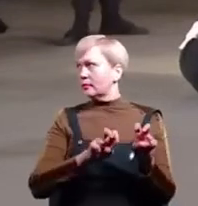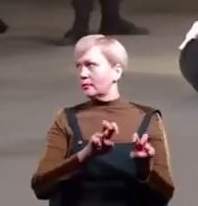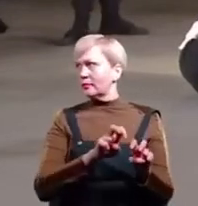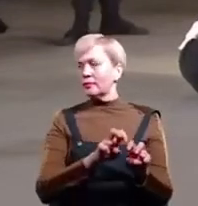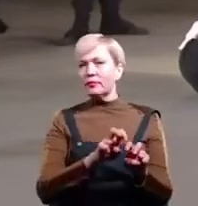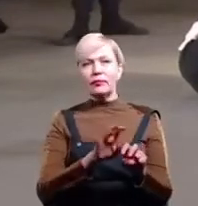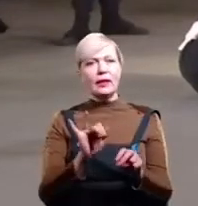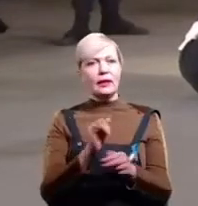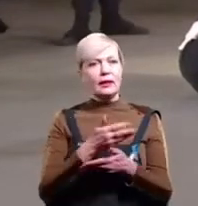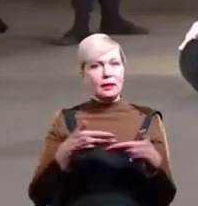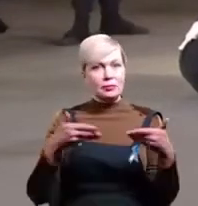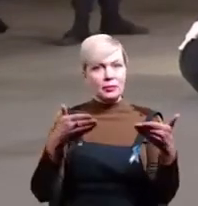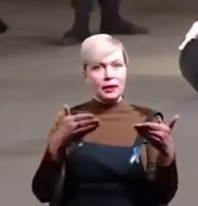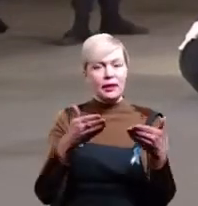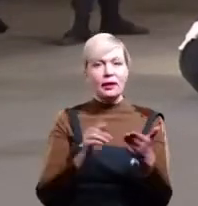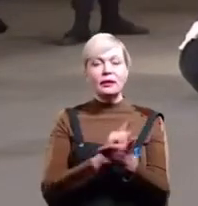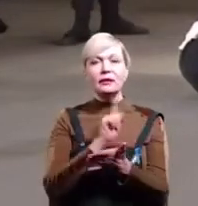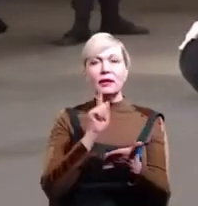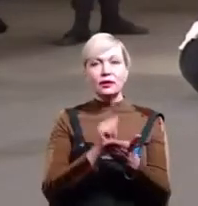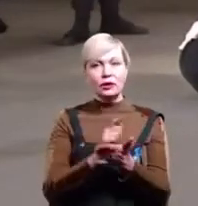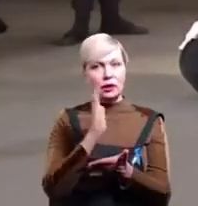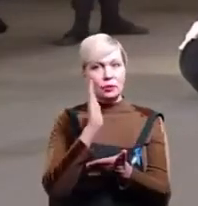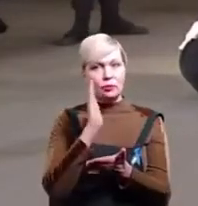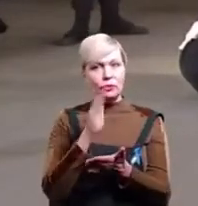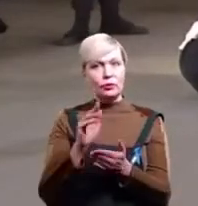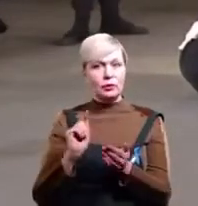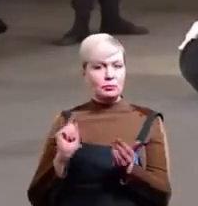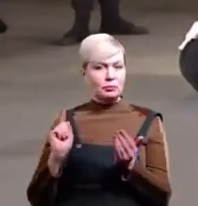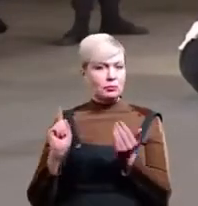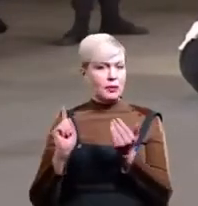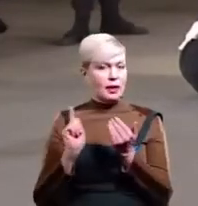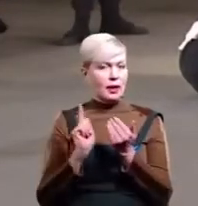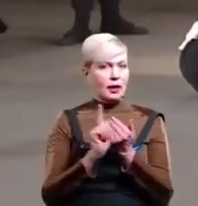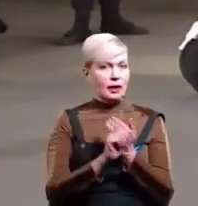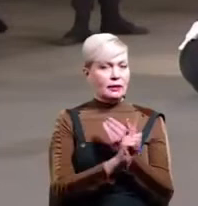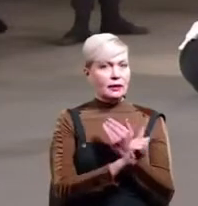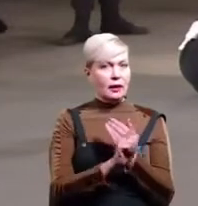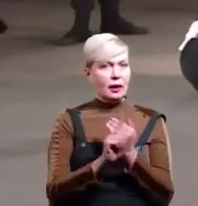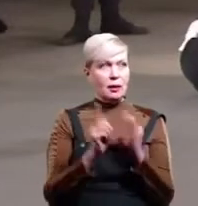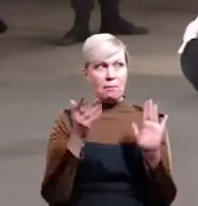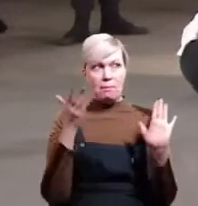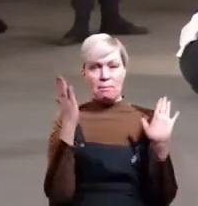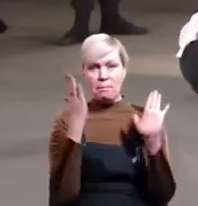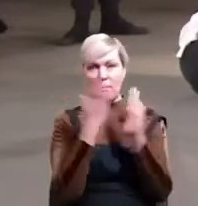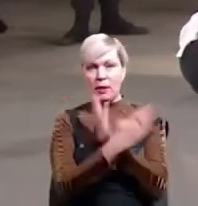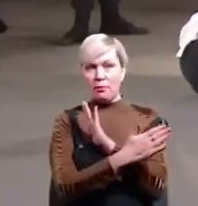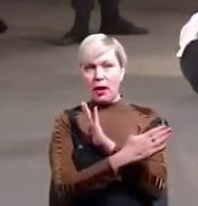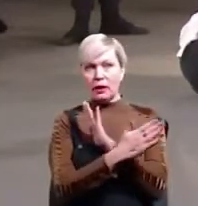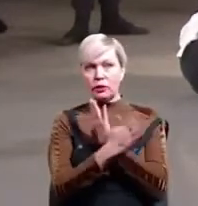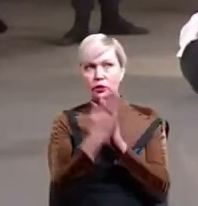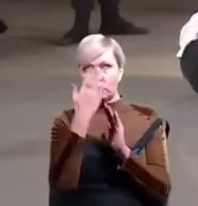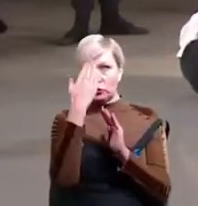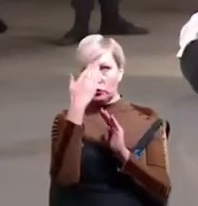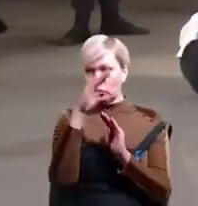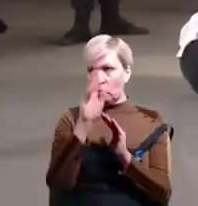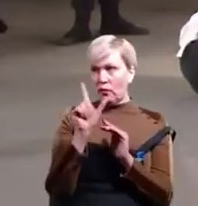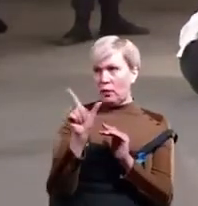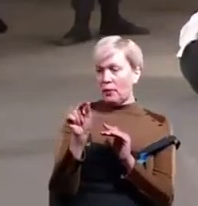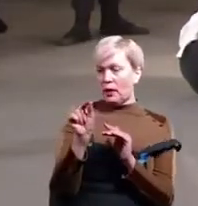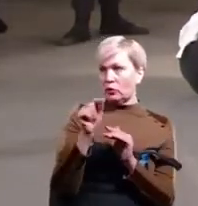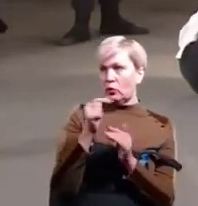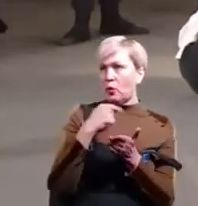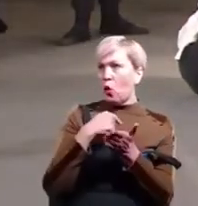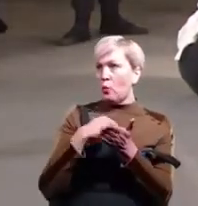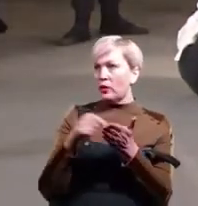И мы должны будем, проходя мимо чужого партнера, обратить на него внимание, искать,